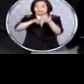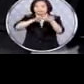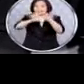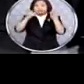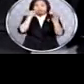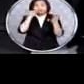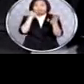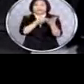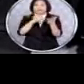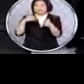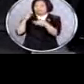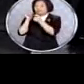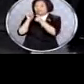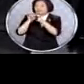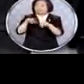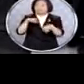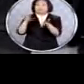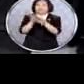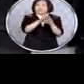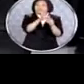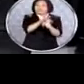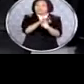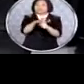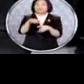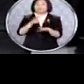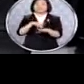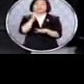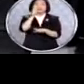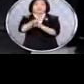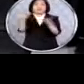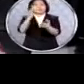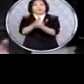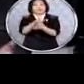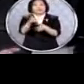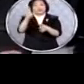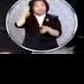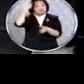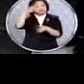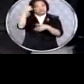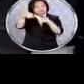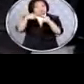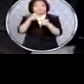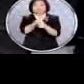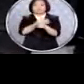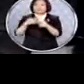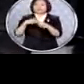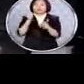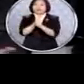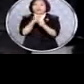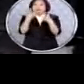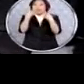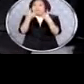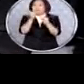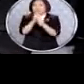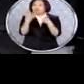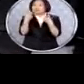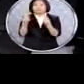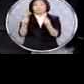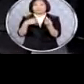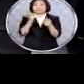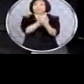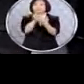薪假可能会恶化成明年初的失业潮，会使贫富不均的问题更为严重，冲击到整个社会的安